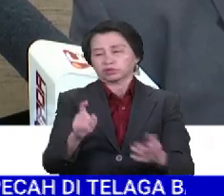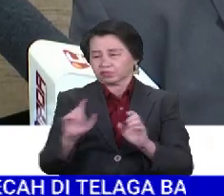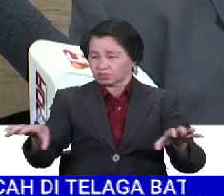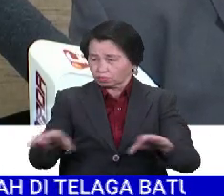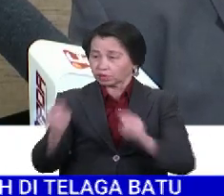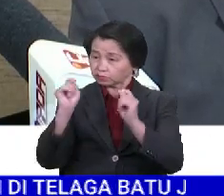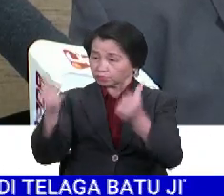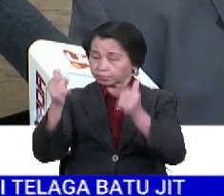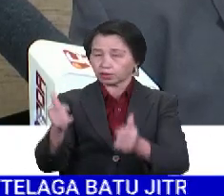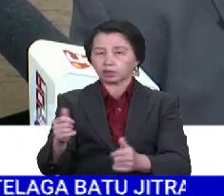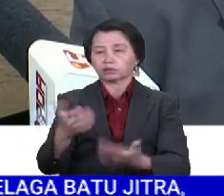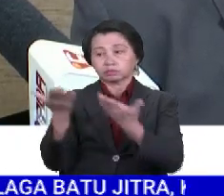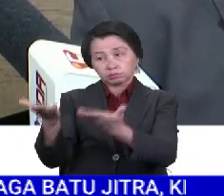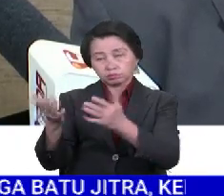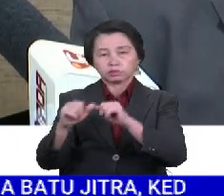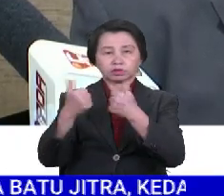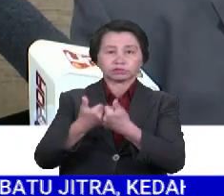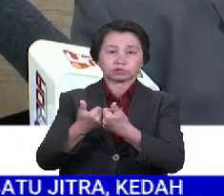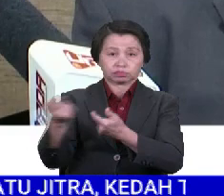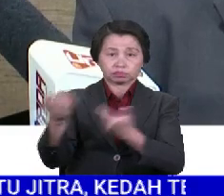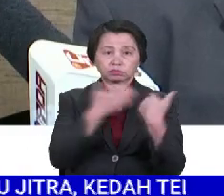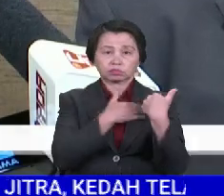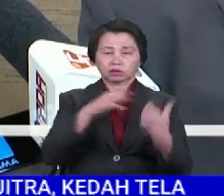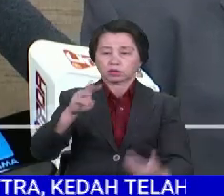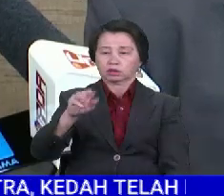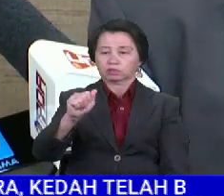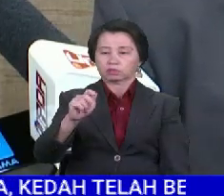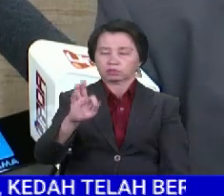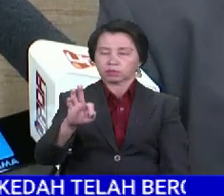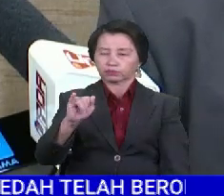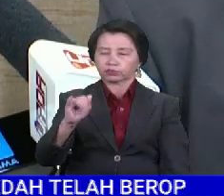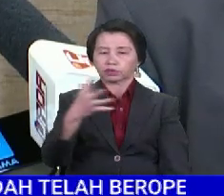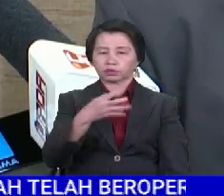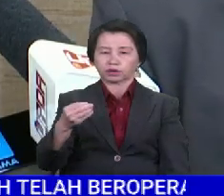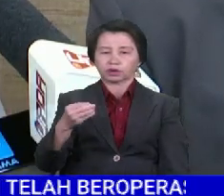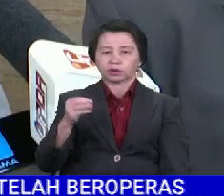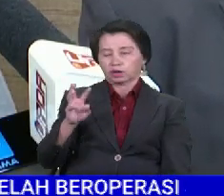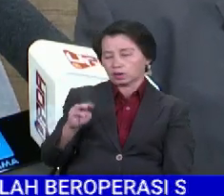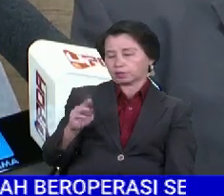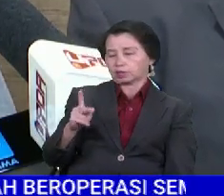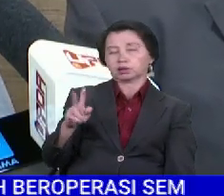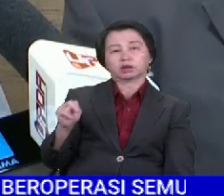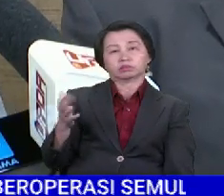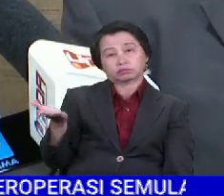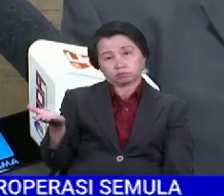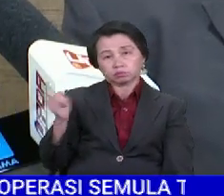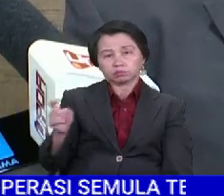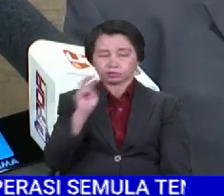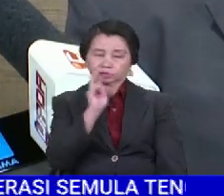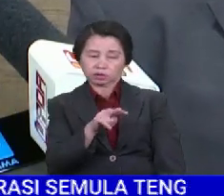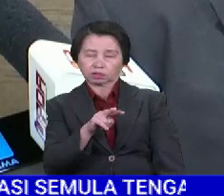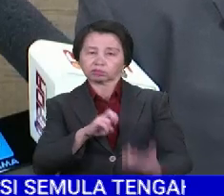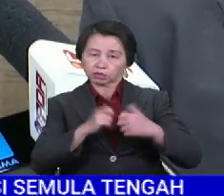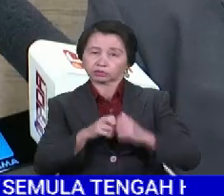oleh agensi-agensi lah, MAFI dan juga patut Majlis Keselamatan Negara patut melihatlah isu ini,